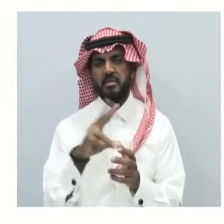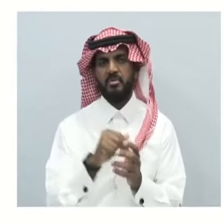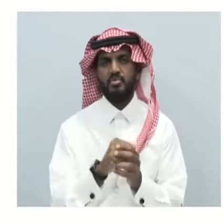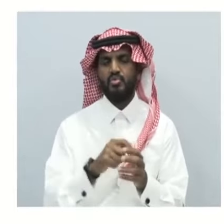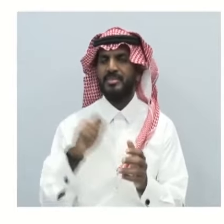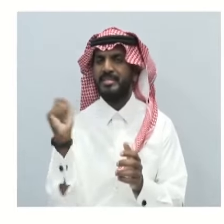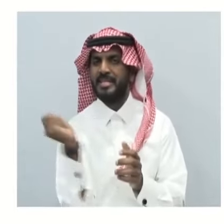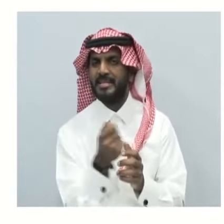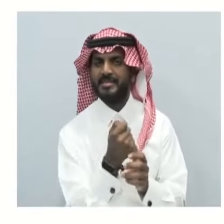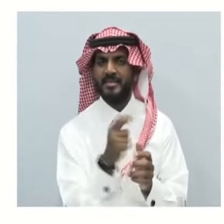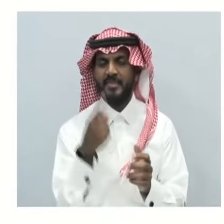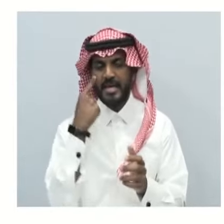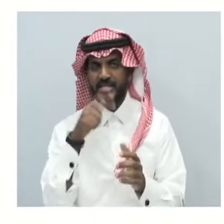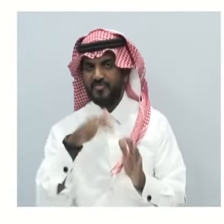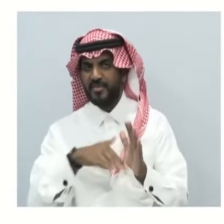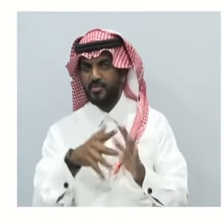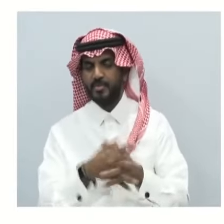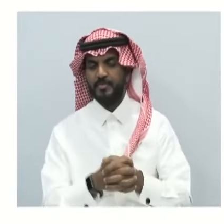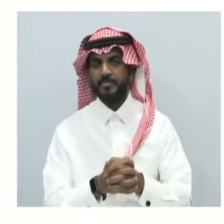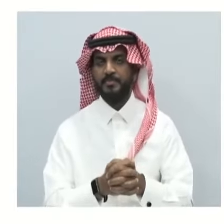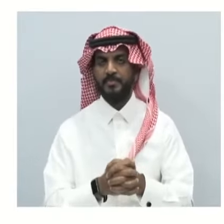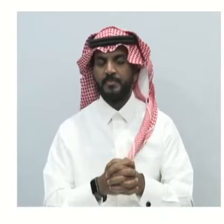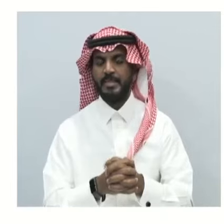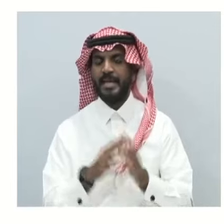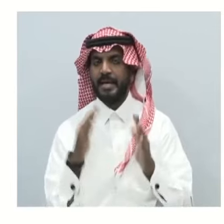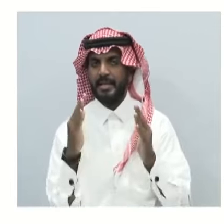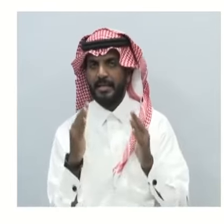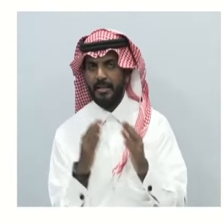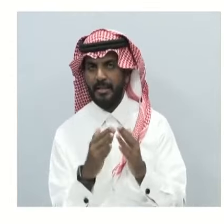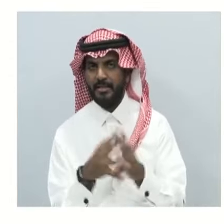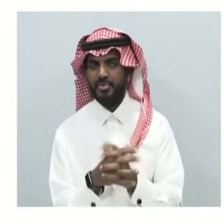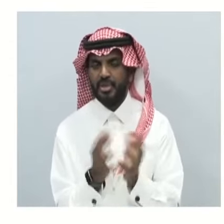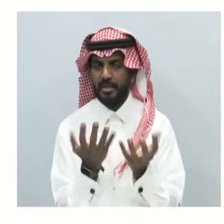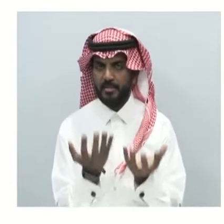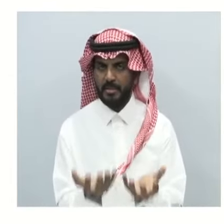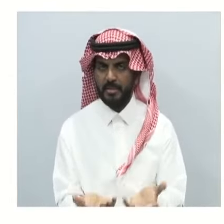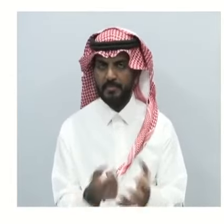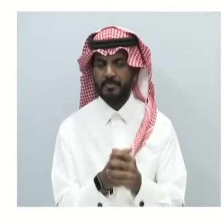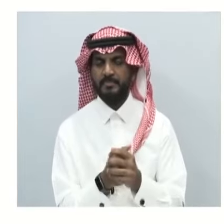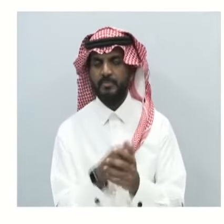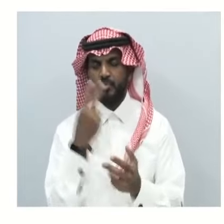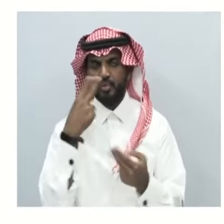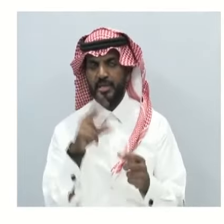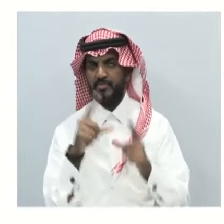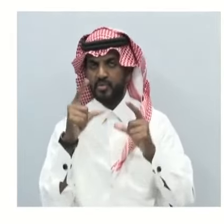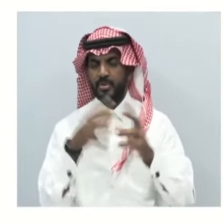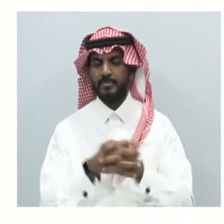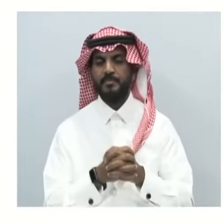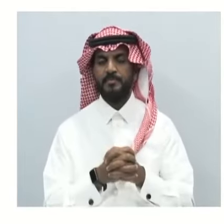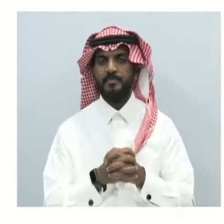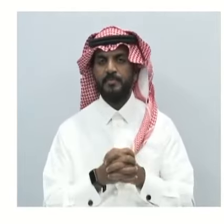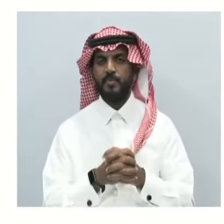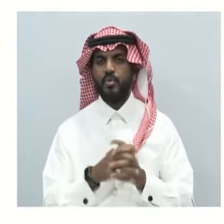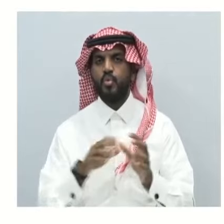في اسفل هذه الصوره نجد انها تقل الجاذبيه فمثلا نشاهد في صوره او في صور